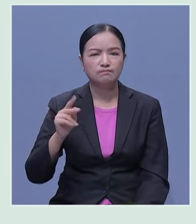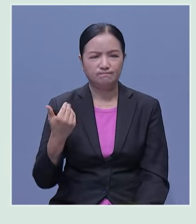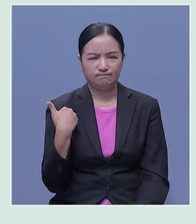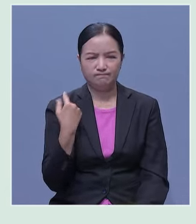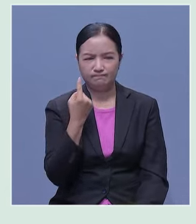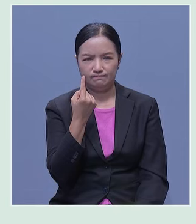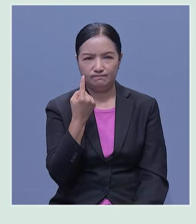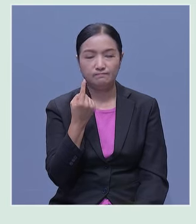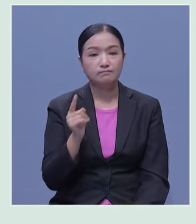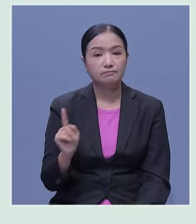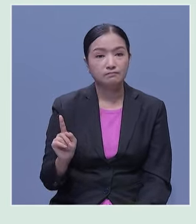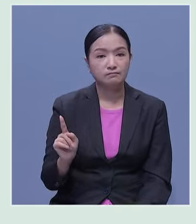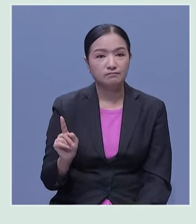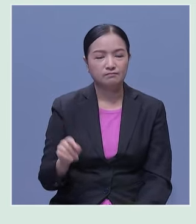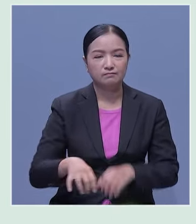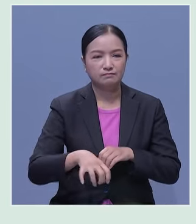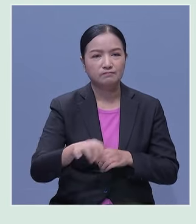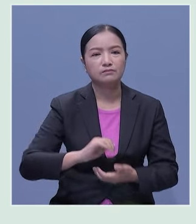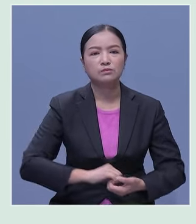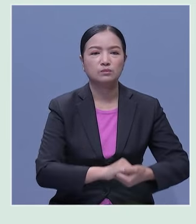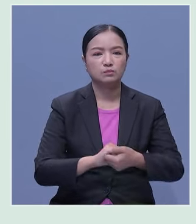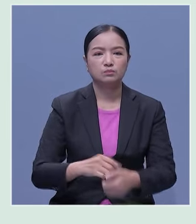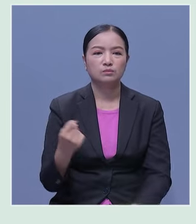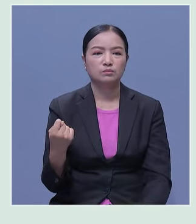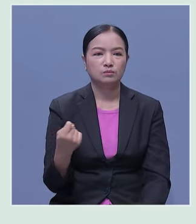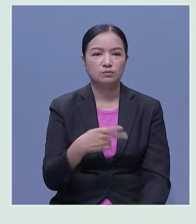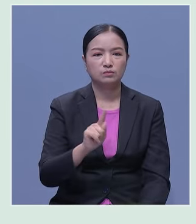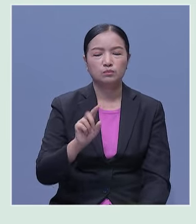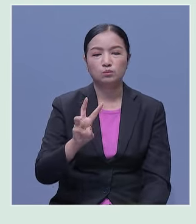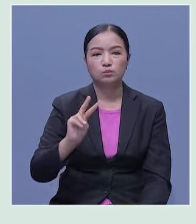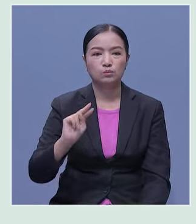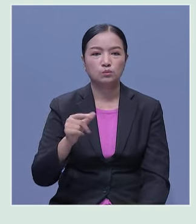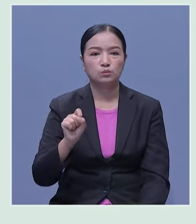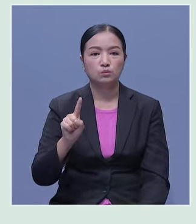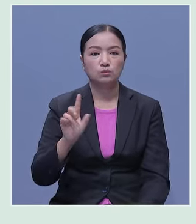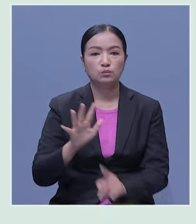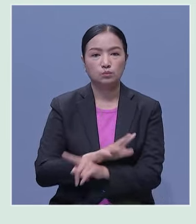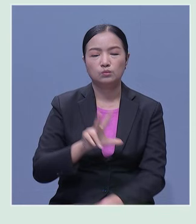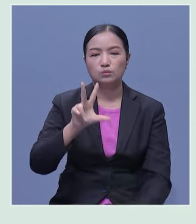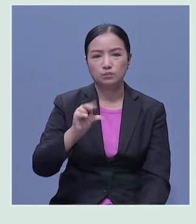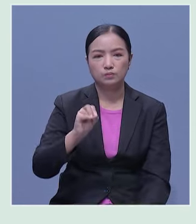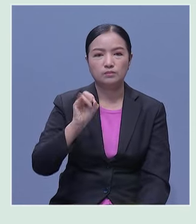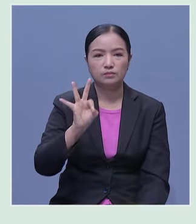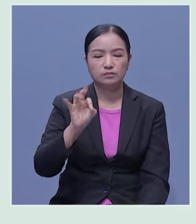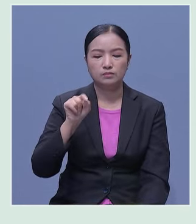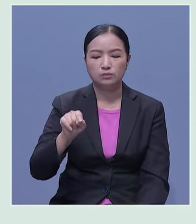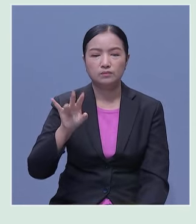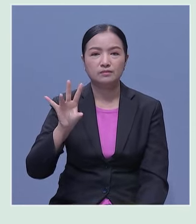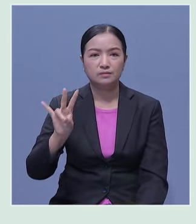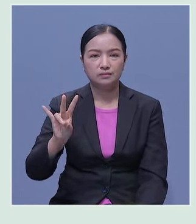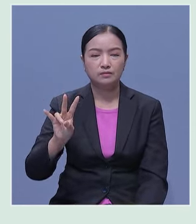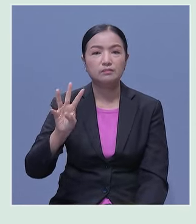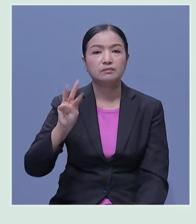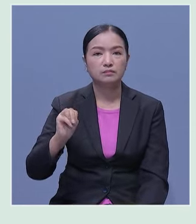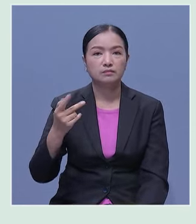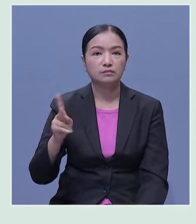ที่ก็คือที่เขตสัมพันธวงศ์นะคะสัมพันธวงศ์วันนี้ 39.7 ไมโครกรัมต่อลูกบาศก์เมตรเป็นโ